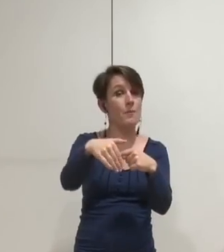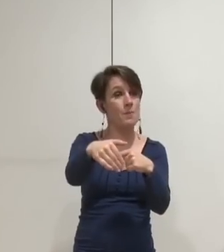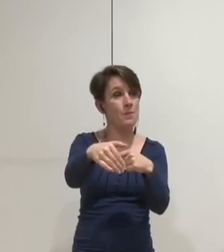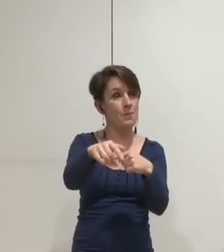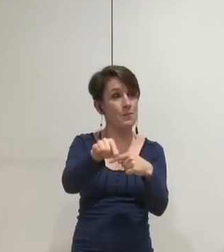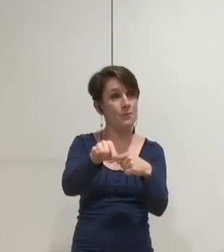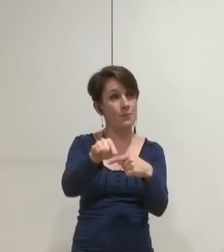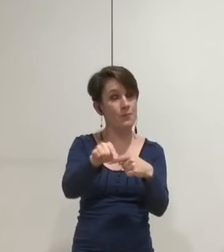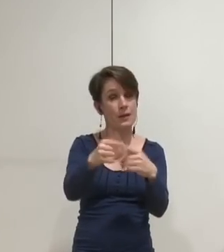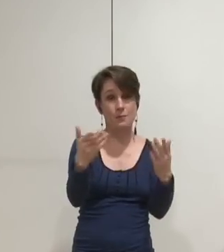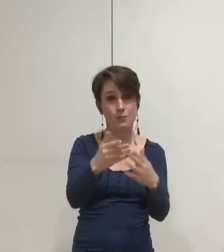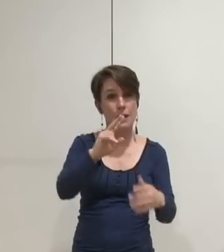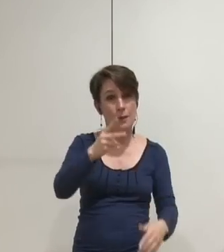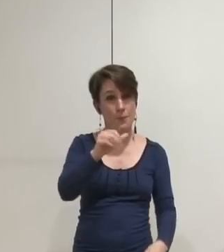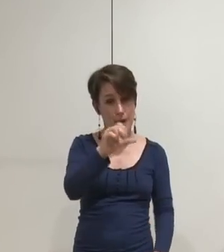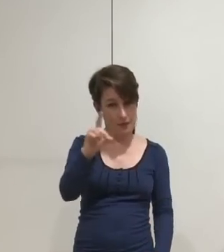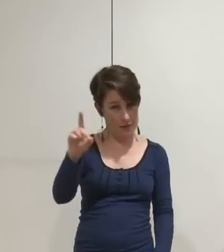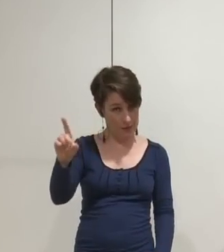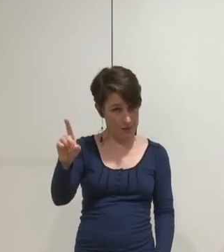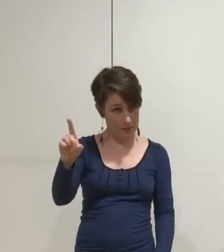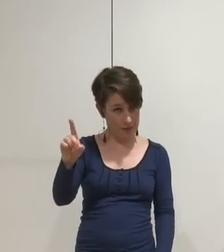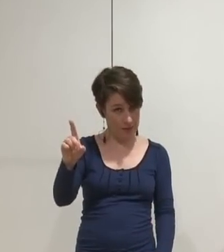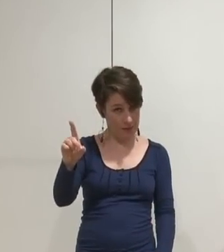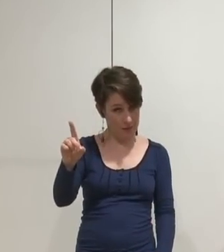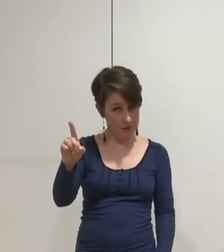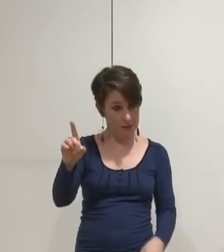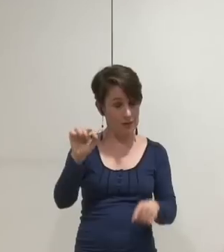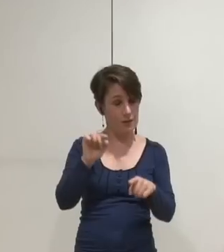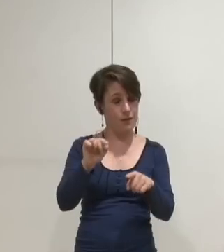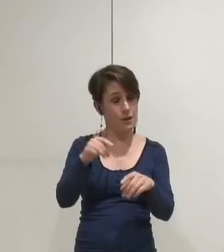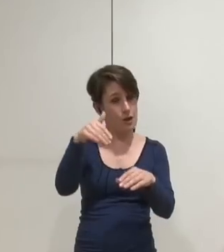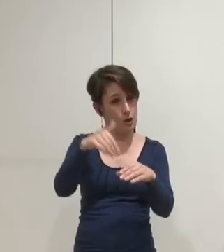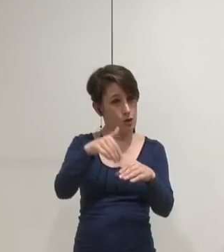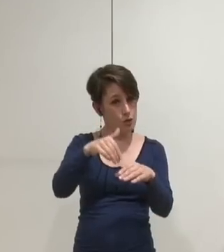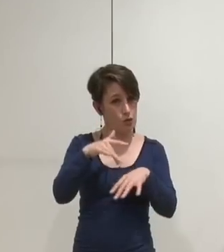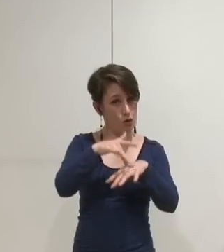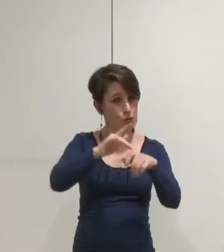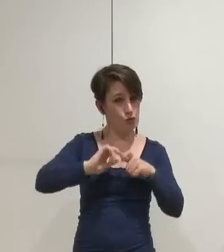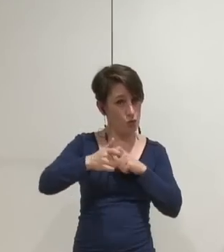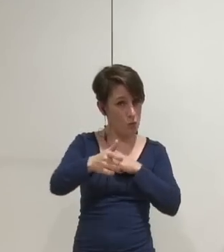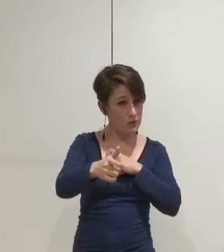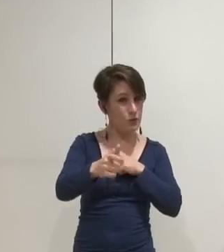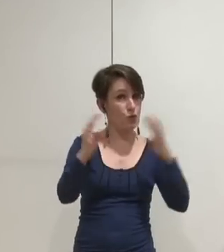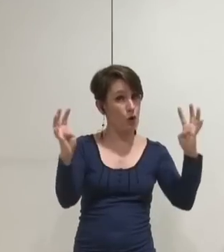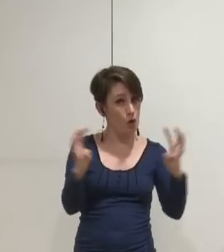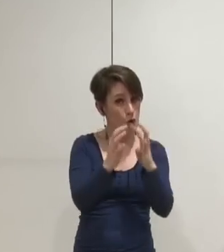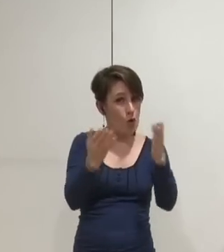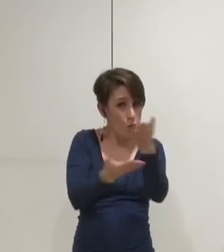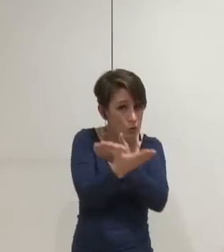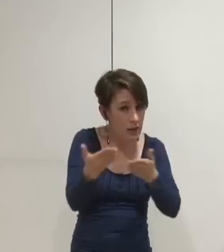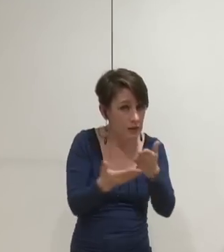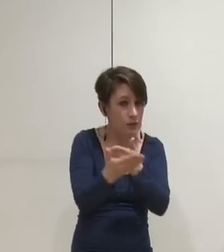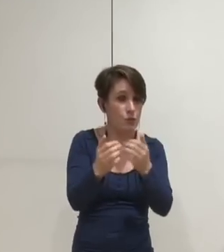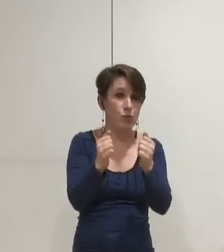sera le PADD qui aura fait l'objet de la procédure de de concertation de de discussion avec